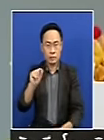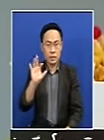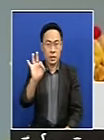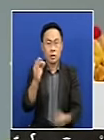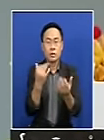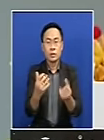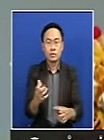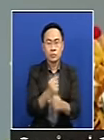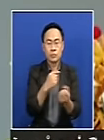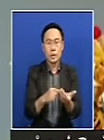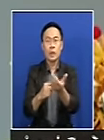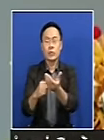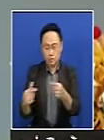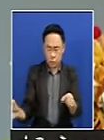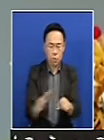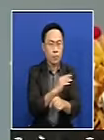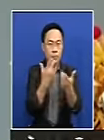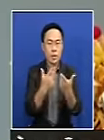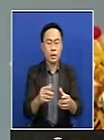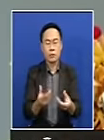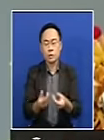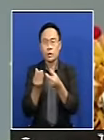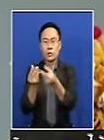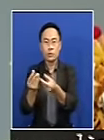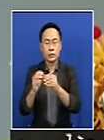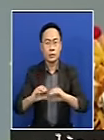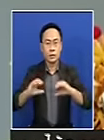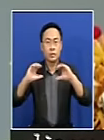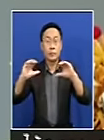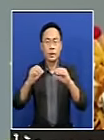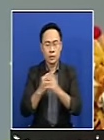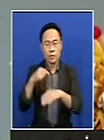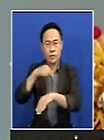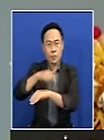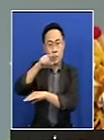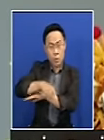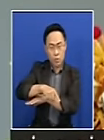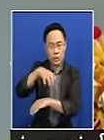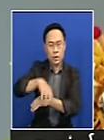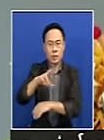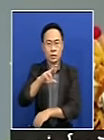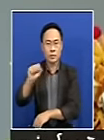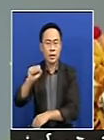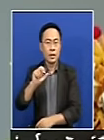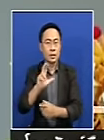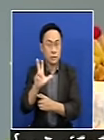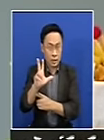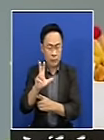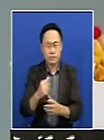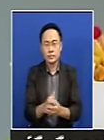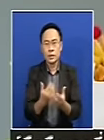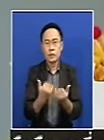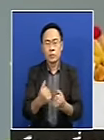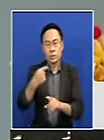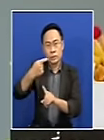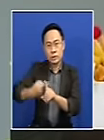มนี้ค่ะเป็นการเปิดตัวฉบับสมบูรณ์เลยที่อาคารรัฐสภา3เวลา 13:39 นและในวัน